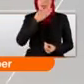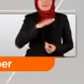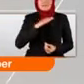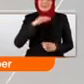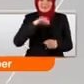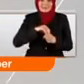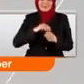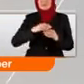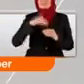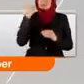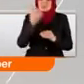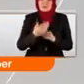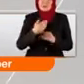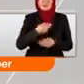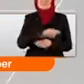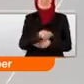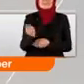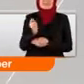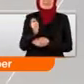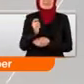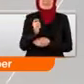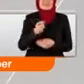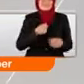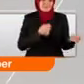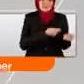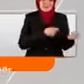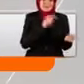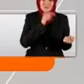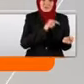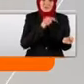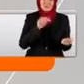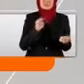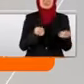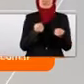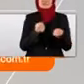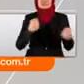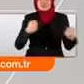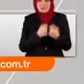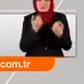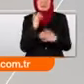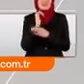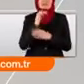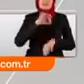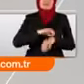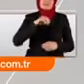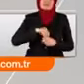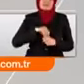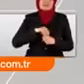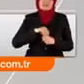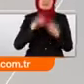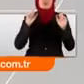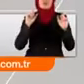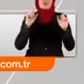emeklilikle ilgili birimler değil Yani iş kazası ve meslek hastalığına karşı sosyal güvenlik destek primi ödemeleri Dolayısıyla